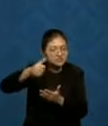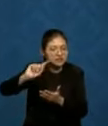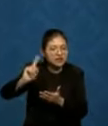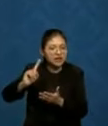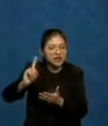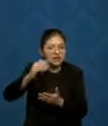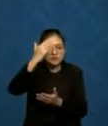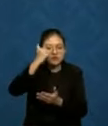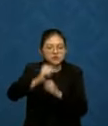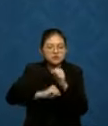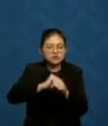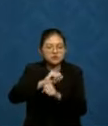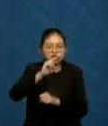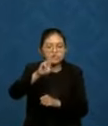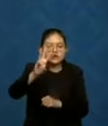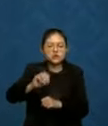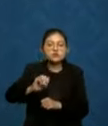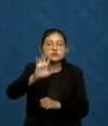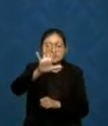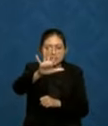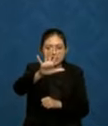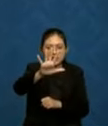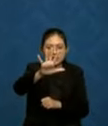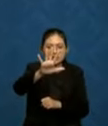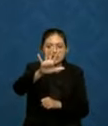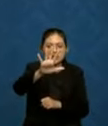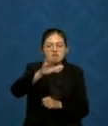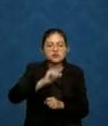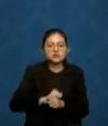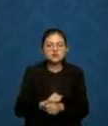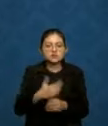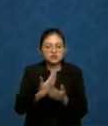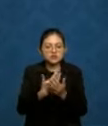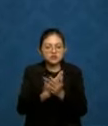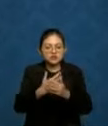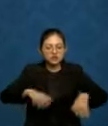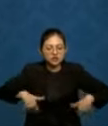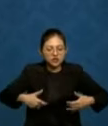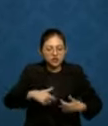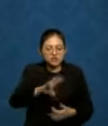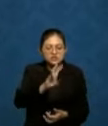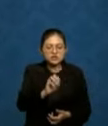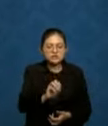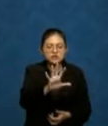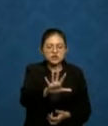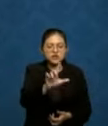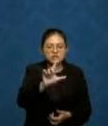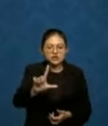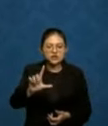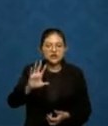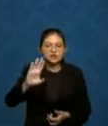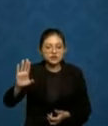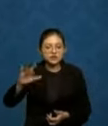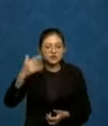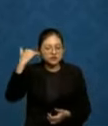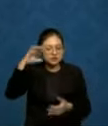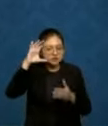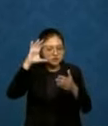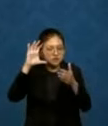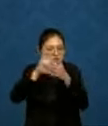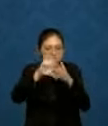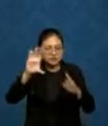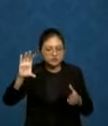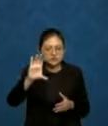เพราะในปี 2565ครับท่านมีรายได้รวมกว่า 75ล้านบาทครับขอสไลด์ถัดไปนันะ